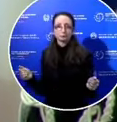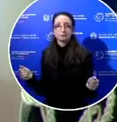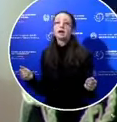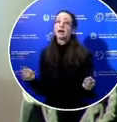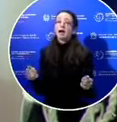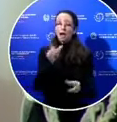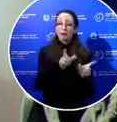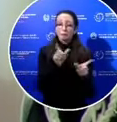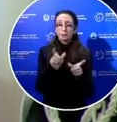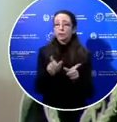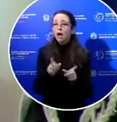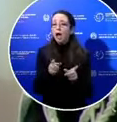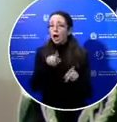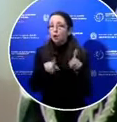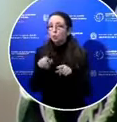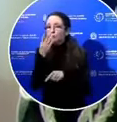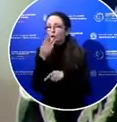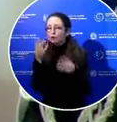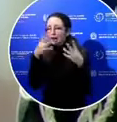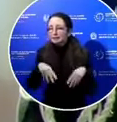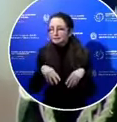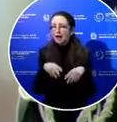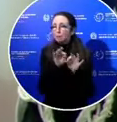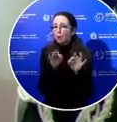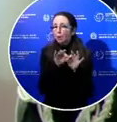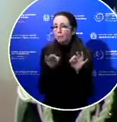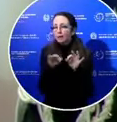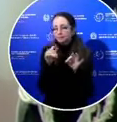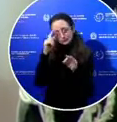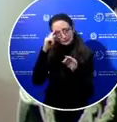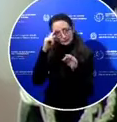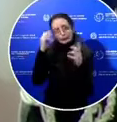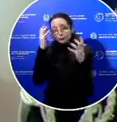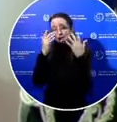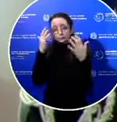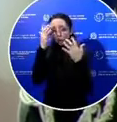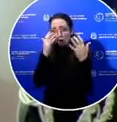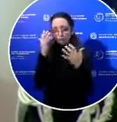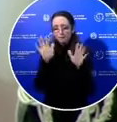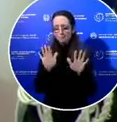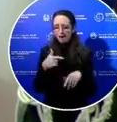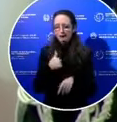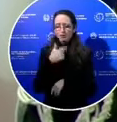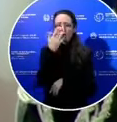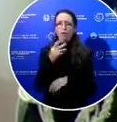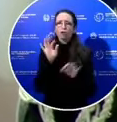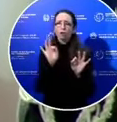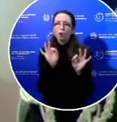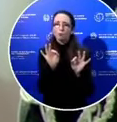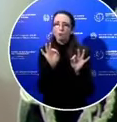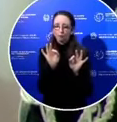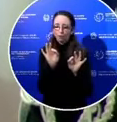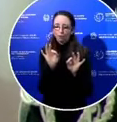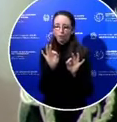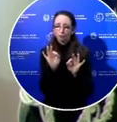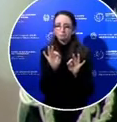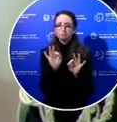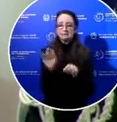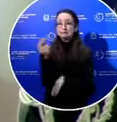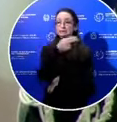di riflessione. E invece io ho voluto improntarla proprio su questo modello, anche il titolo, il fatto che si